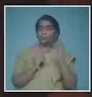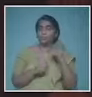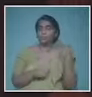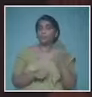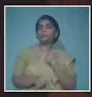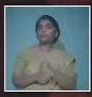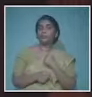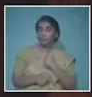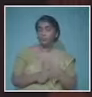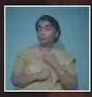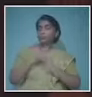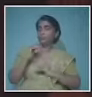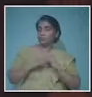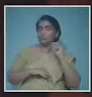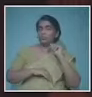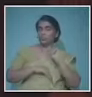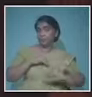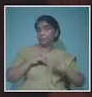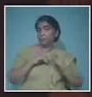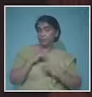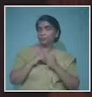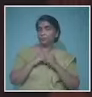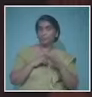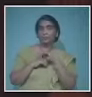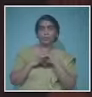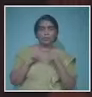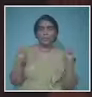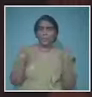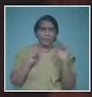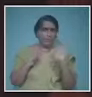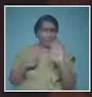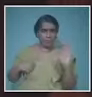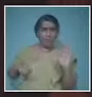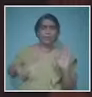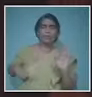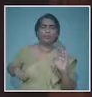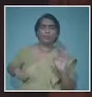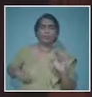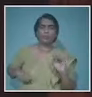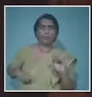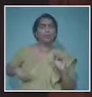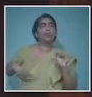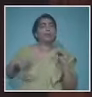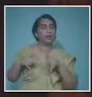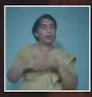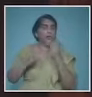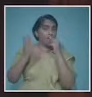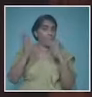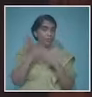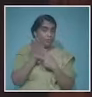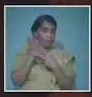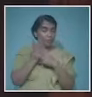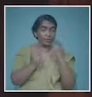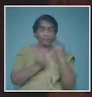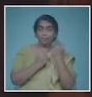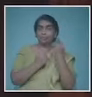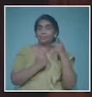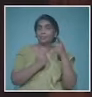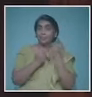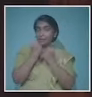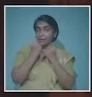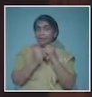රජයෙන් ඒකට ක්‍රමානුකූල වැඩ කටයුතු කරගෙන යනවා. ඒක නිසා ඒ ගැන බය වෙන්න එපා. ඒ වගේම තමයි සමෘද්ධිලාභීන්ට